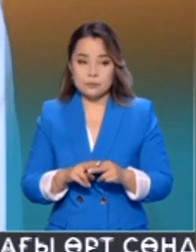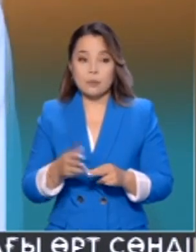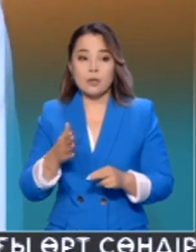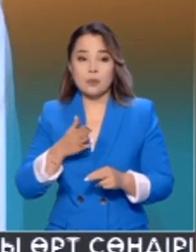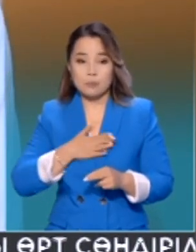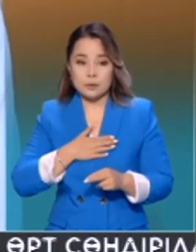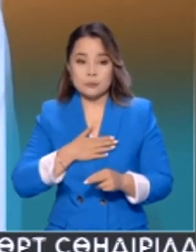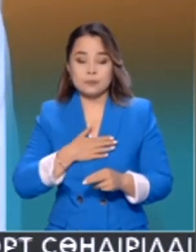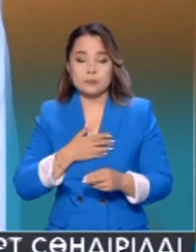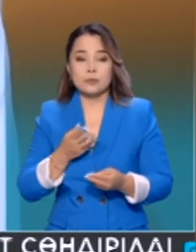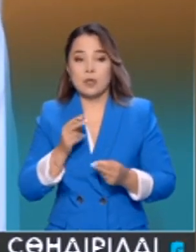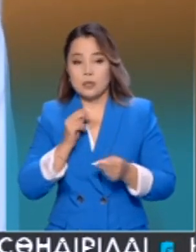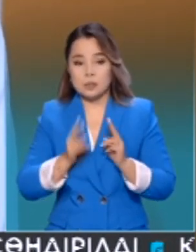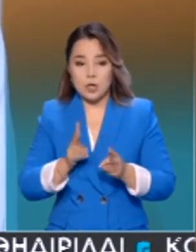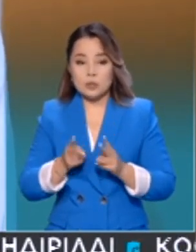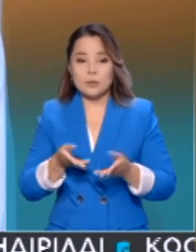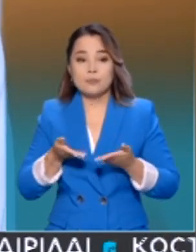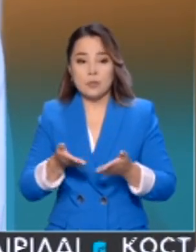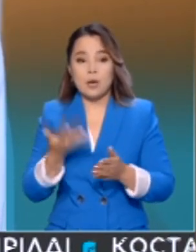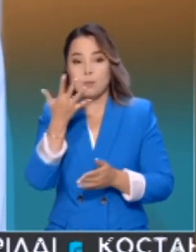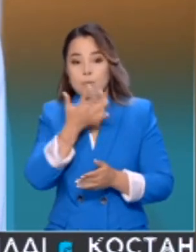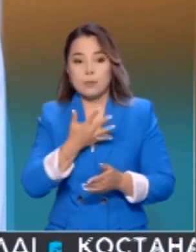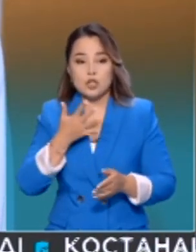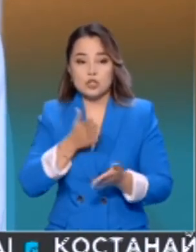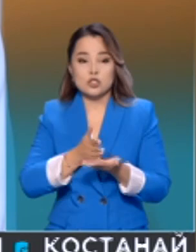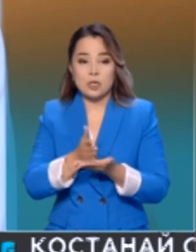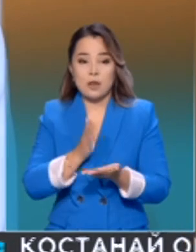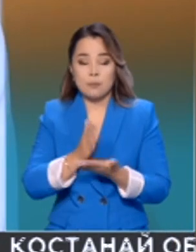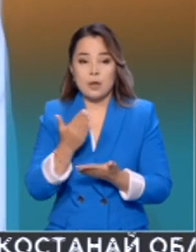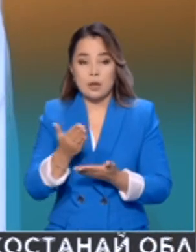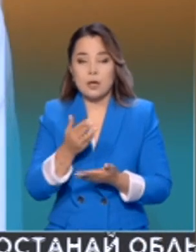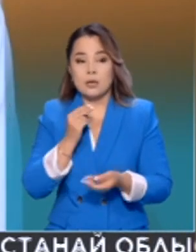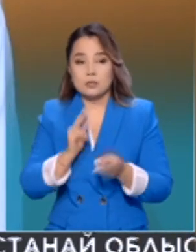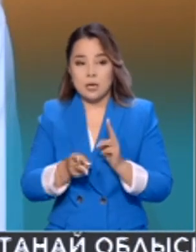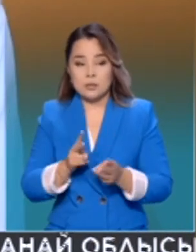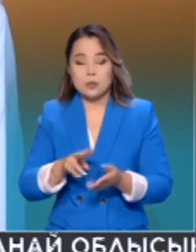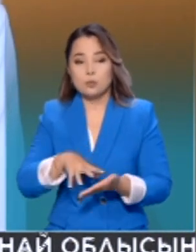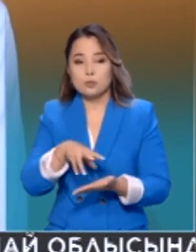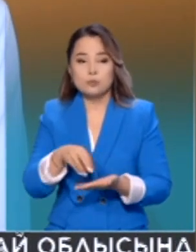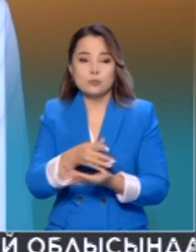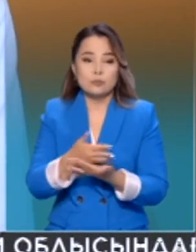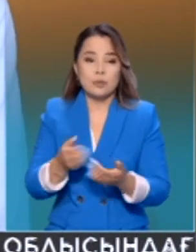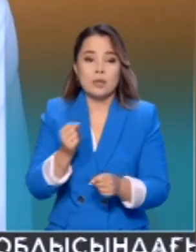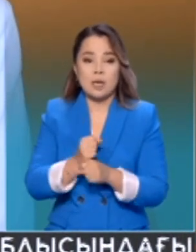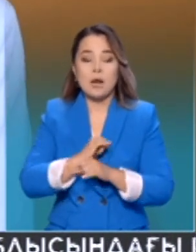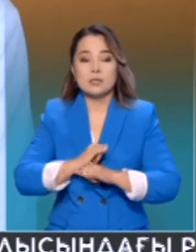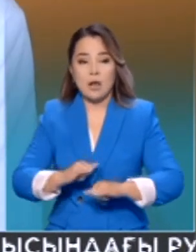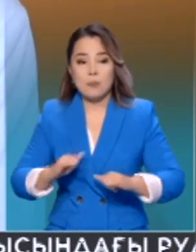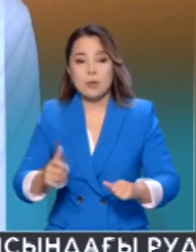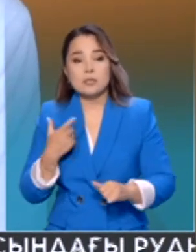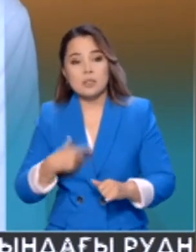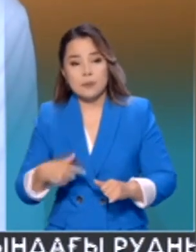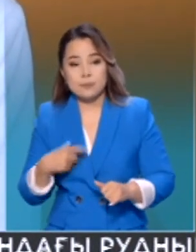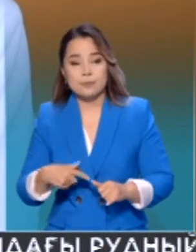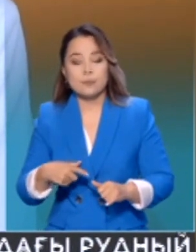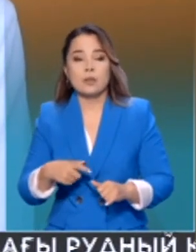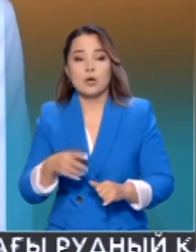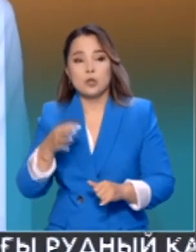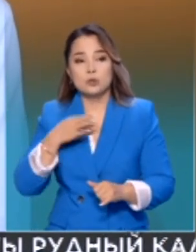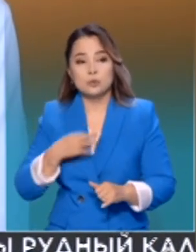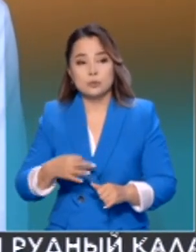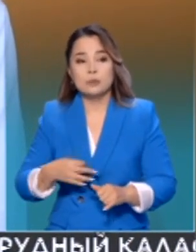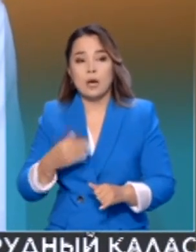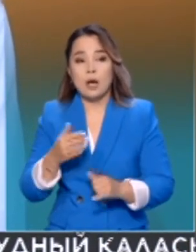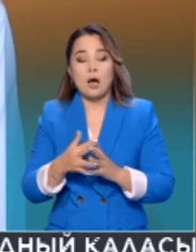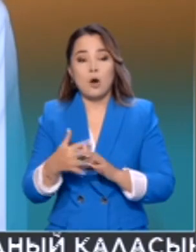Мен осы кондитер өнімімен айналысқаныма 5 жылдай уақыт болды. Сол кондитер өнімін әрі қарай дамытып, ауылымның